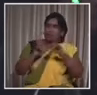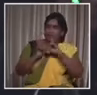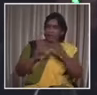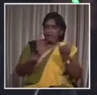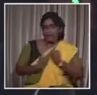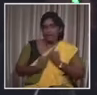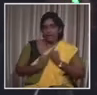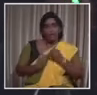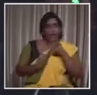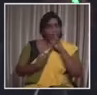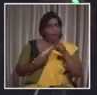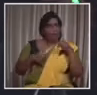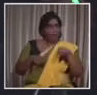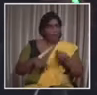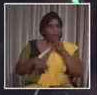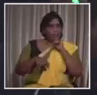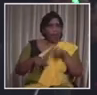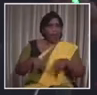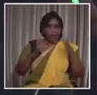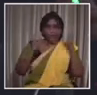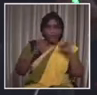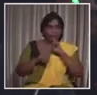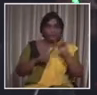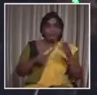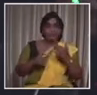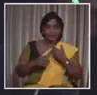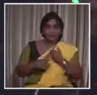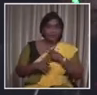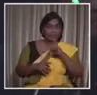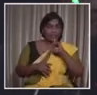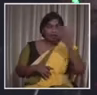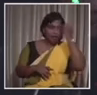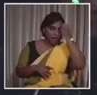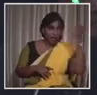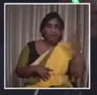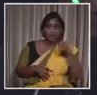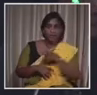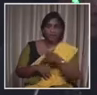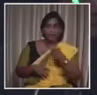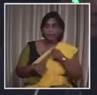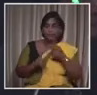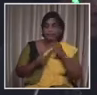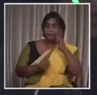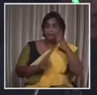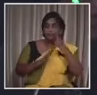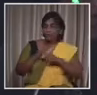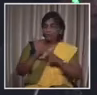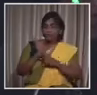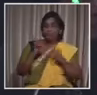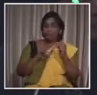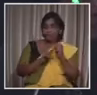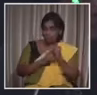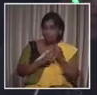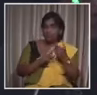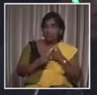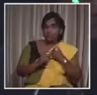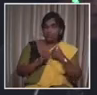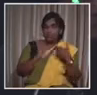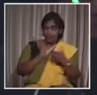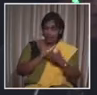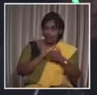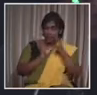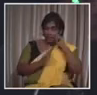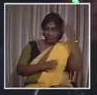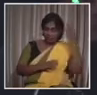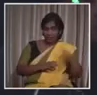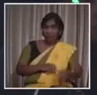වැරද්දට දැන් මම ඒ වෙලාවේ මෙතන hina වුණා නෙමෙයි මට දෙයක් කියන්න මතකුණා ඒ තමයි මේ ජනතා විමුක්ති පෙරමුණෙන් ඒ වෙලාවේ මට කරදරේ වෙනකොට මගේ